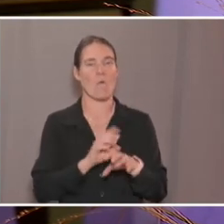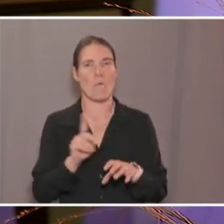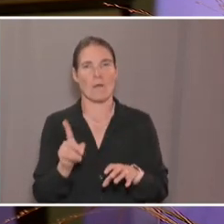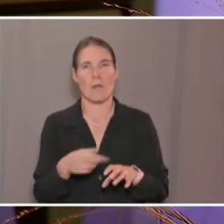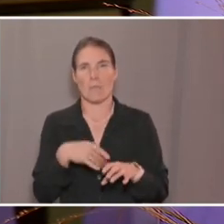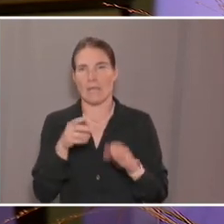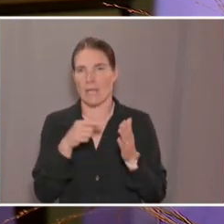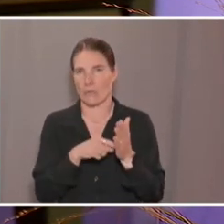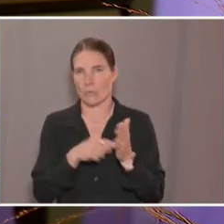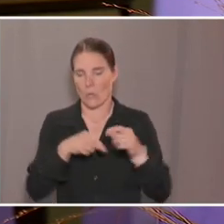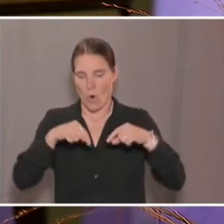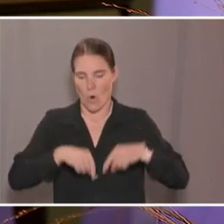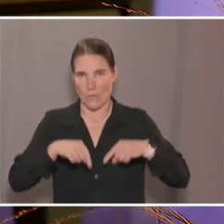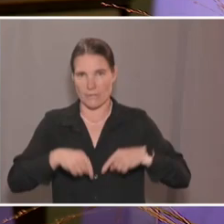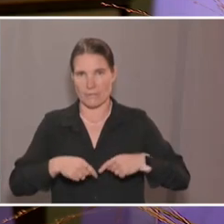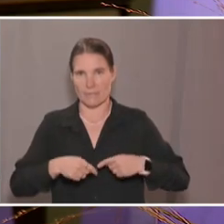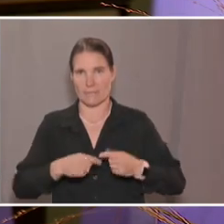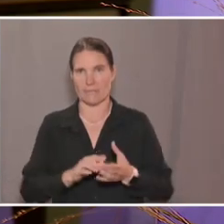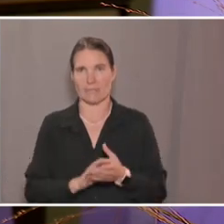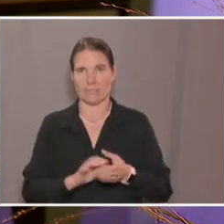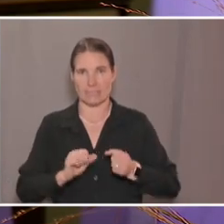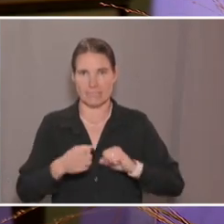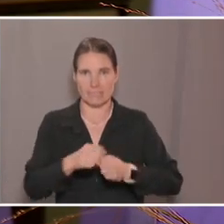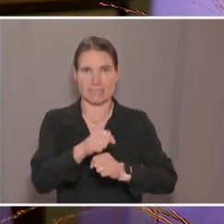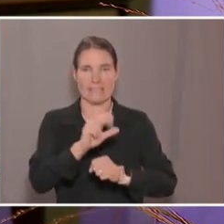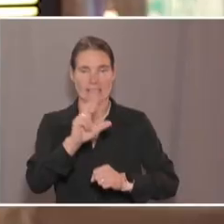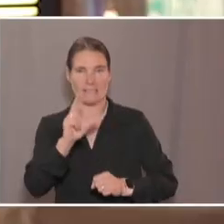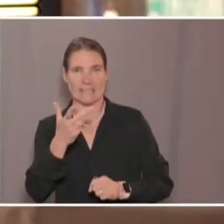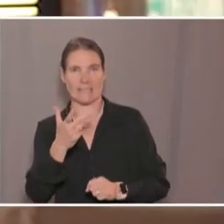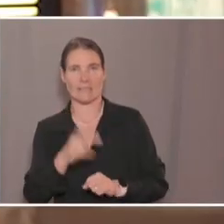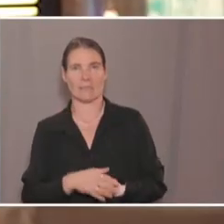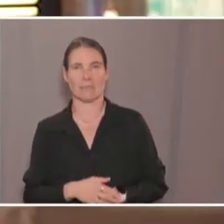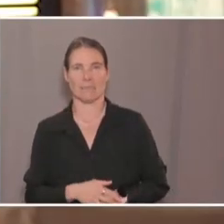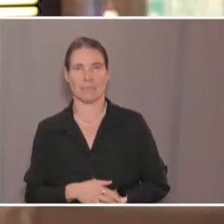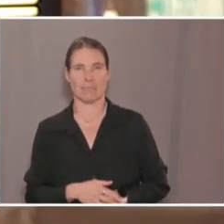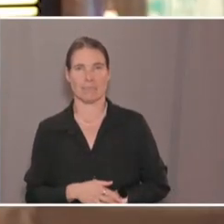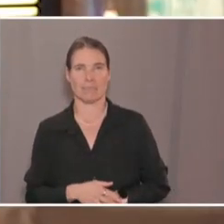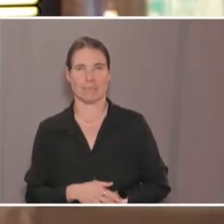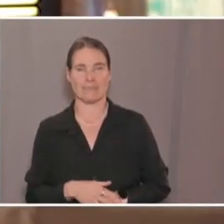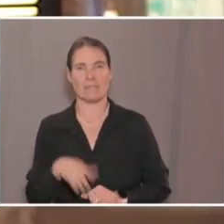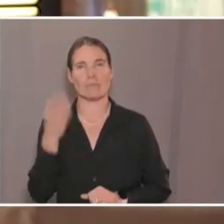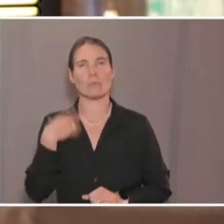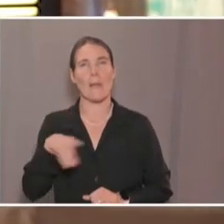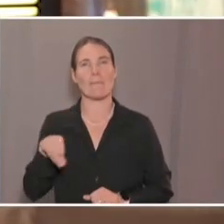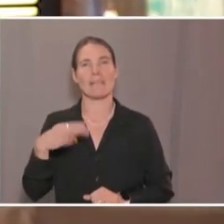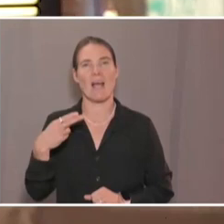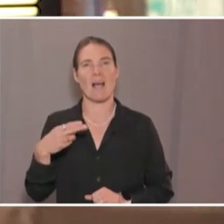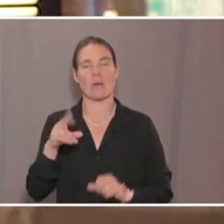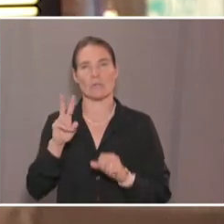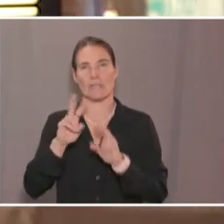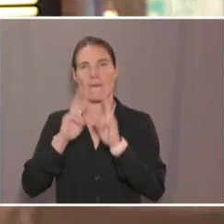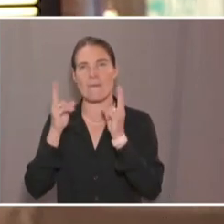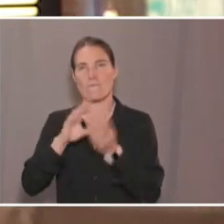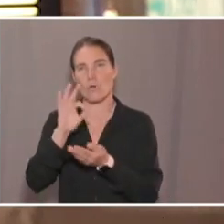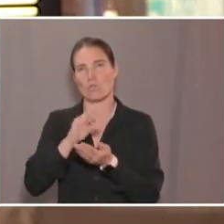heute haben, entschlossen zu verteidigen. Und drittens, offensichtlich waren die, die an PHs waren, die Volksschullehrerinnen